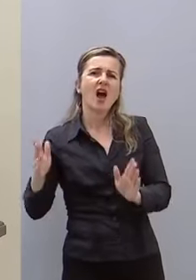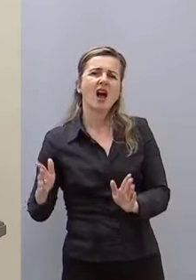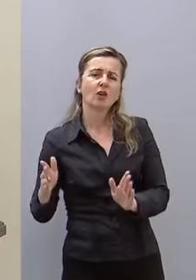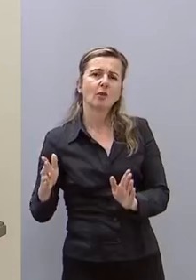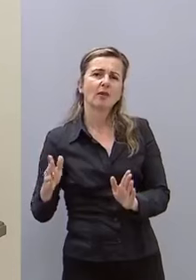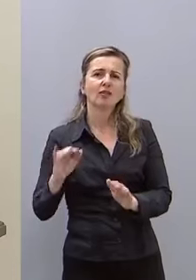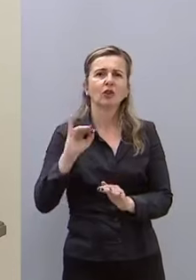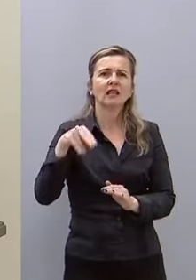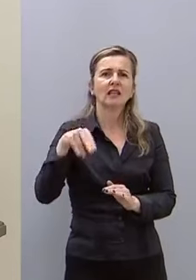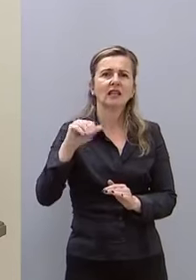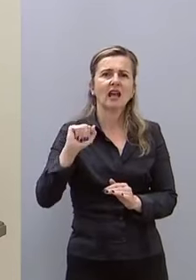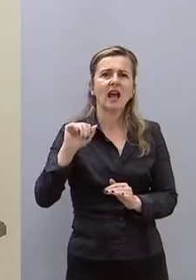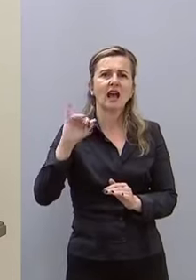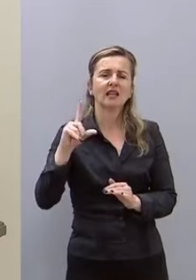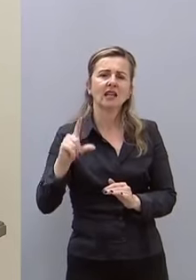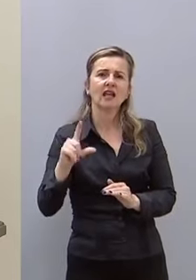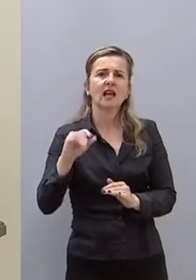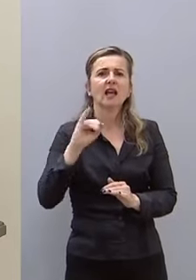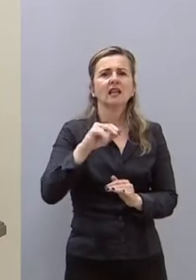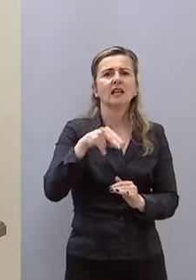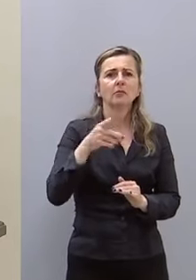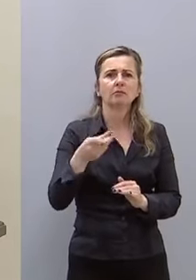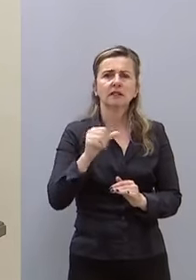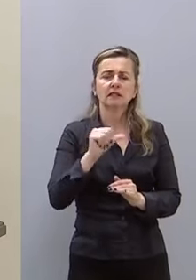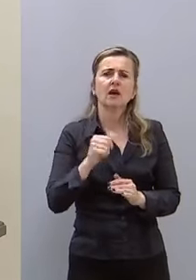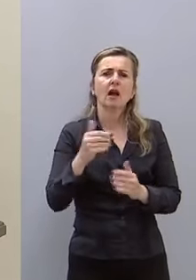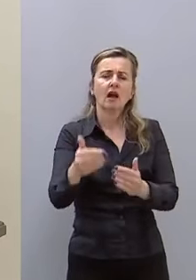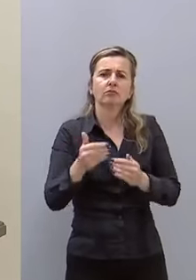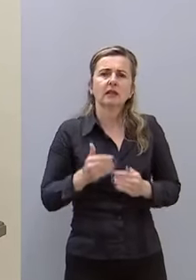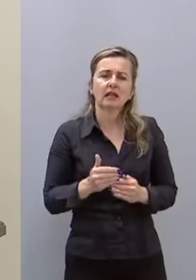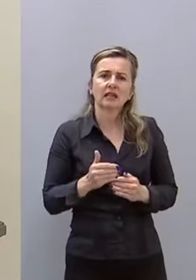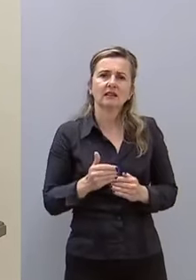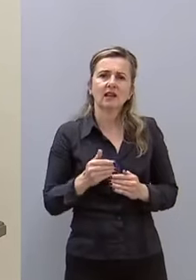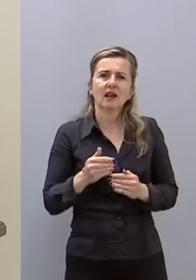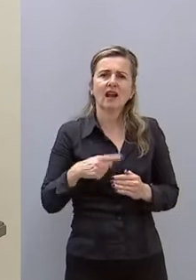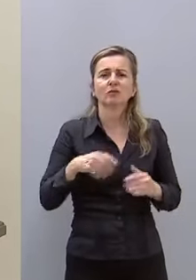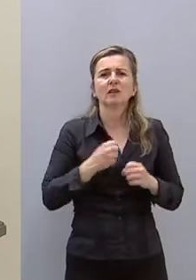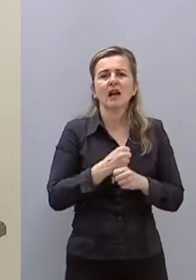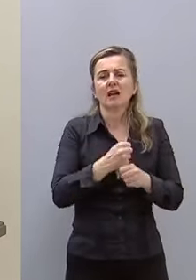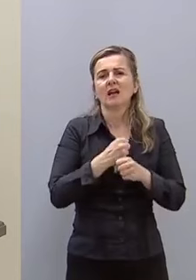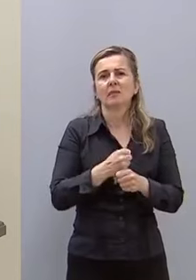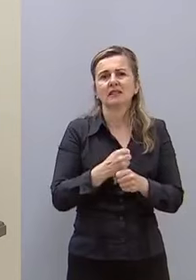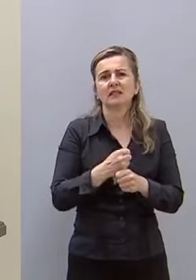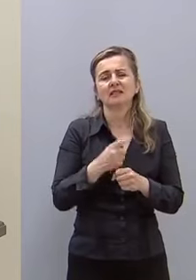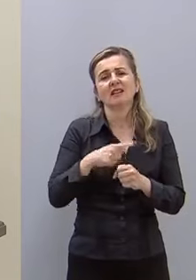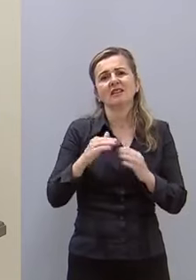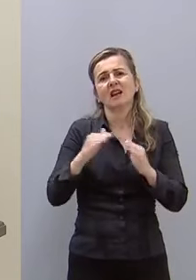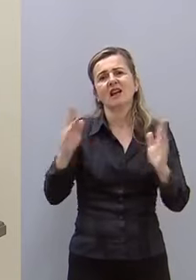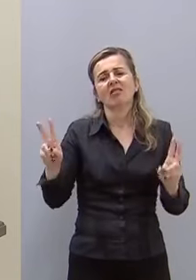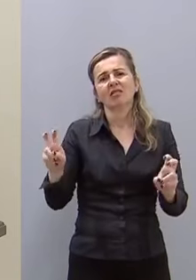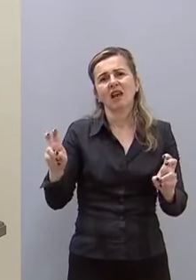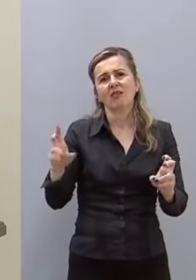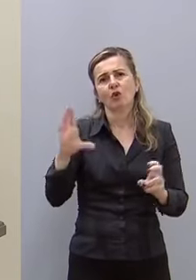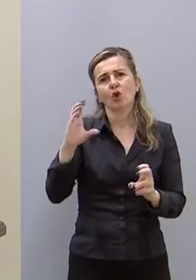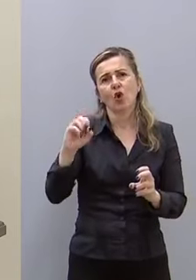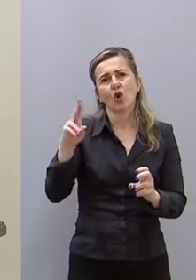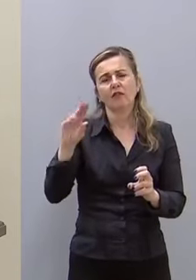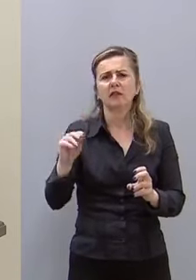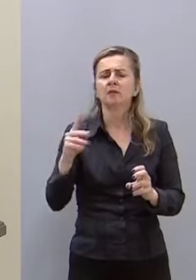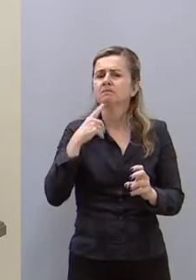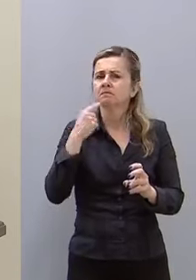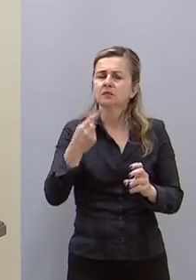panno ritirato i propri rappresentanti dal cosiddetto tavolo corride sostenendo di non poter più partecipare ai lavori